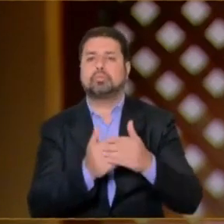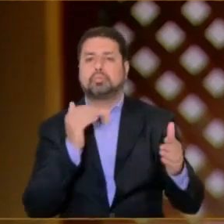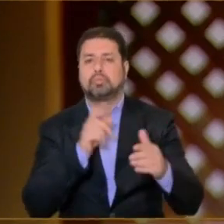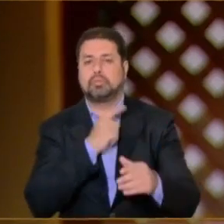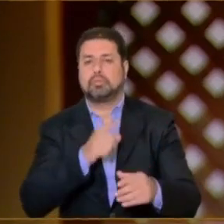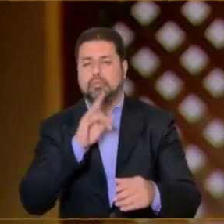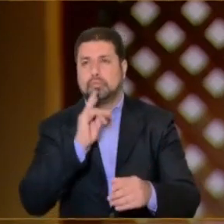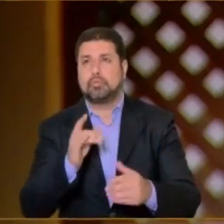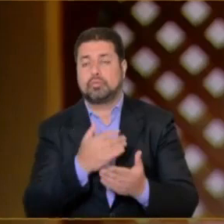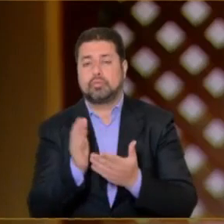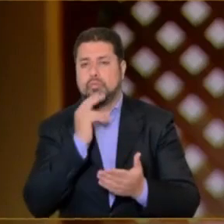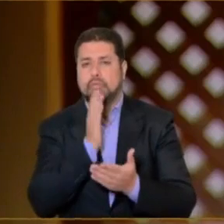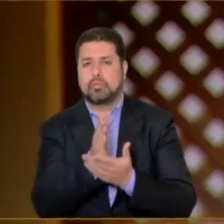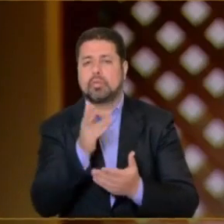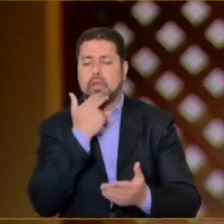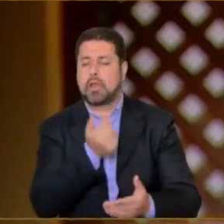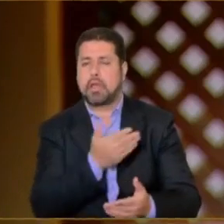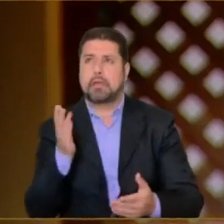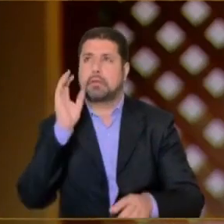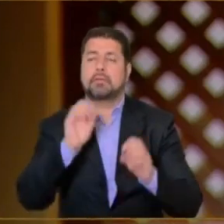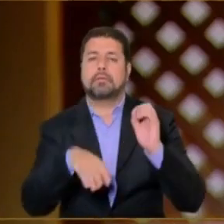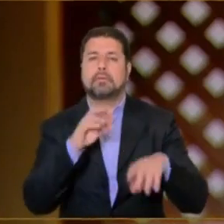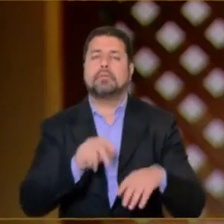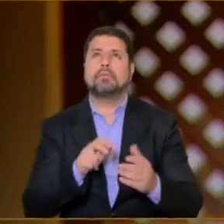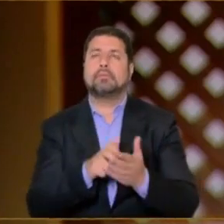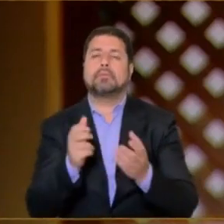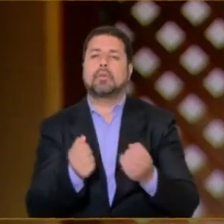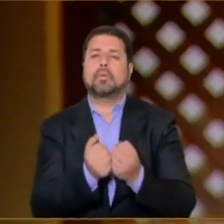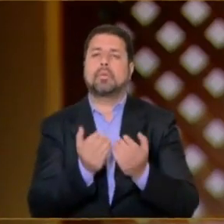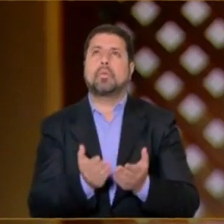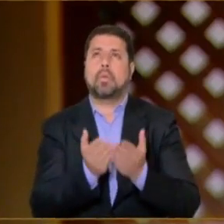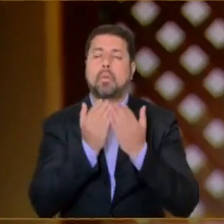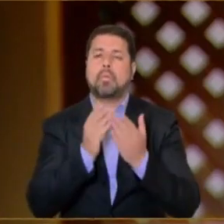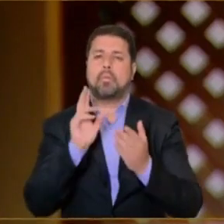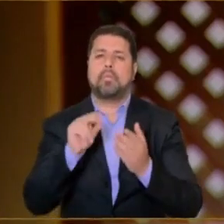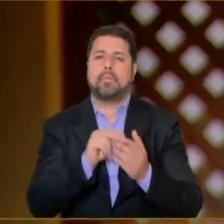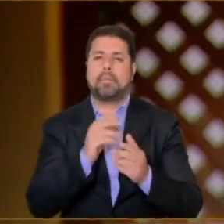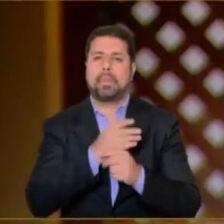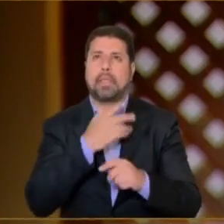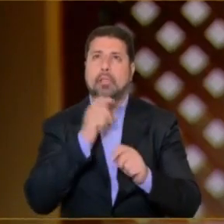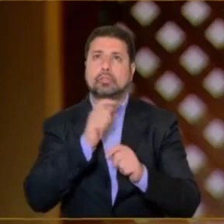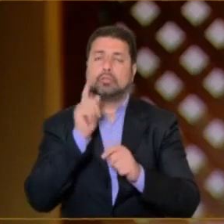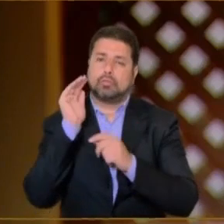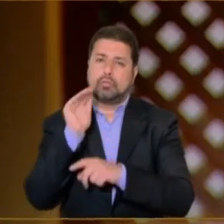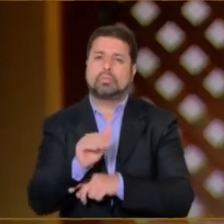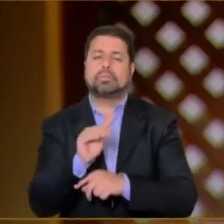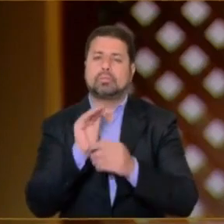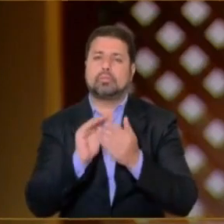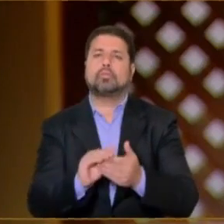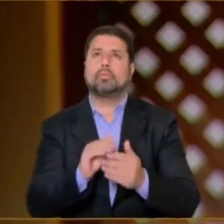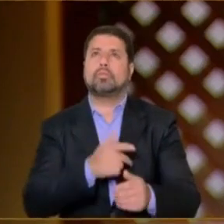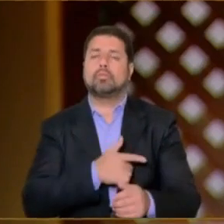الردى ووجههم للخير اينما توجهوا اللهم تقبل منهم اللهم ارزقهم الاخلاص